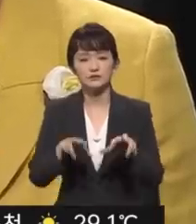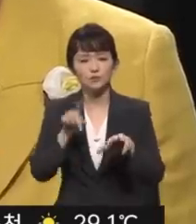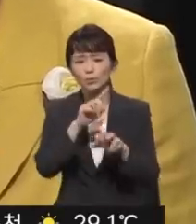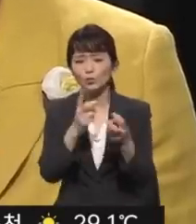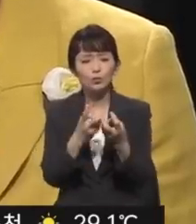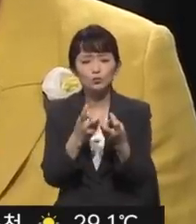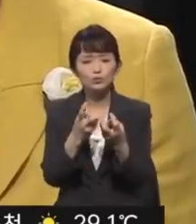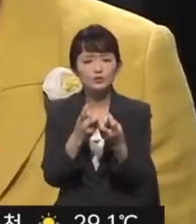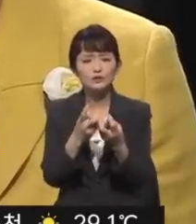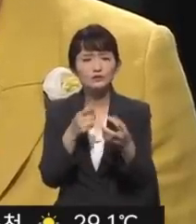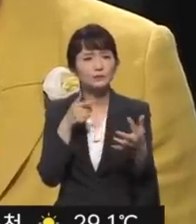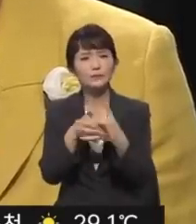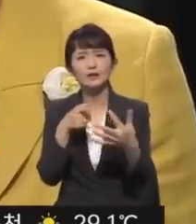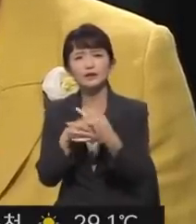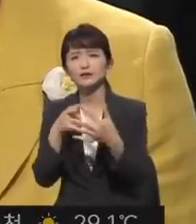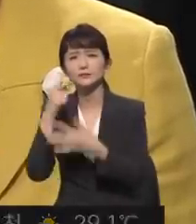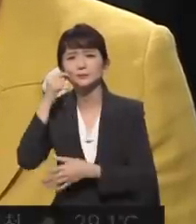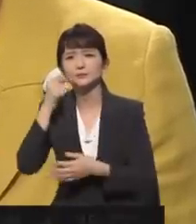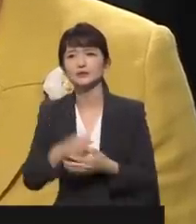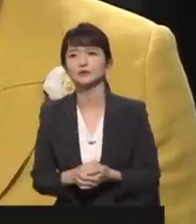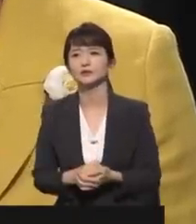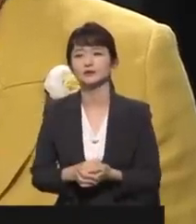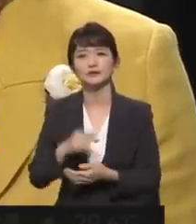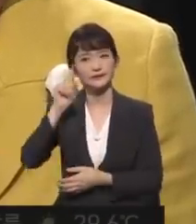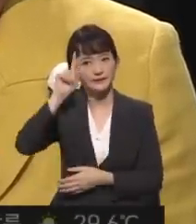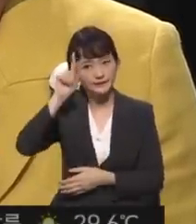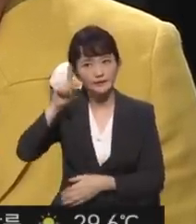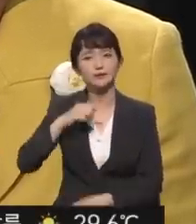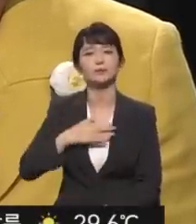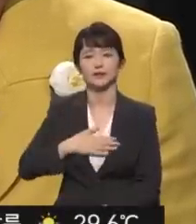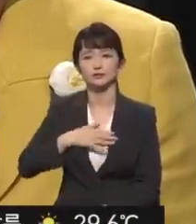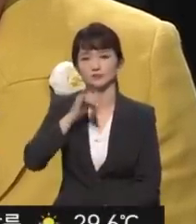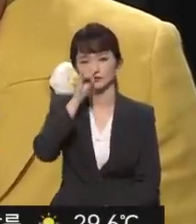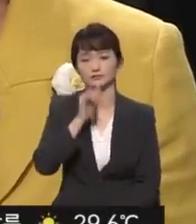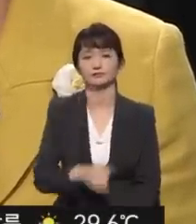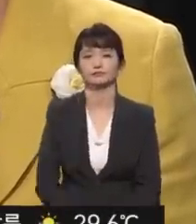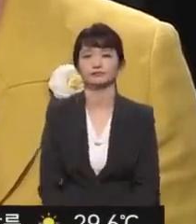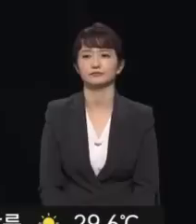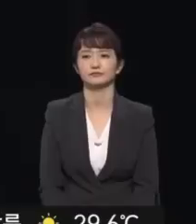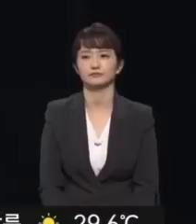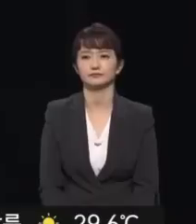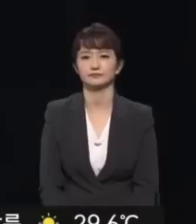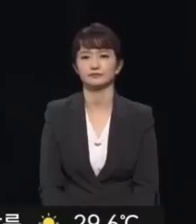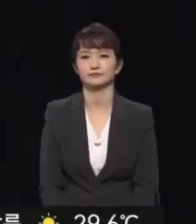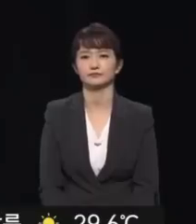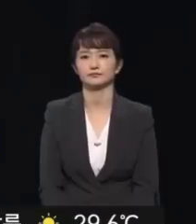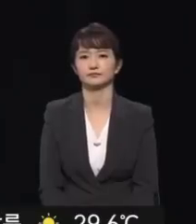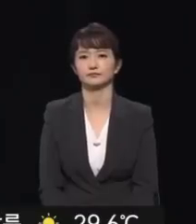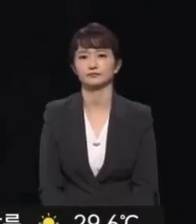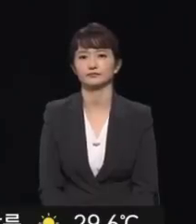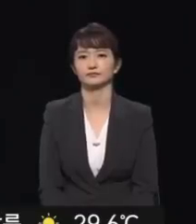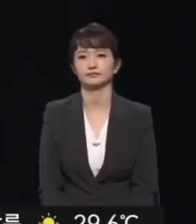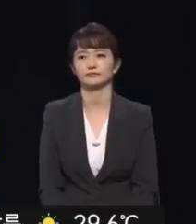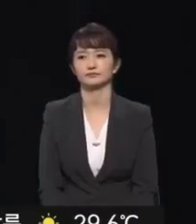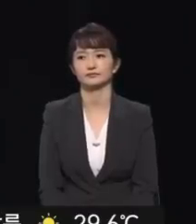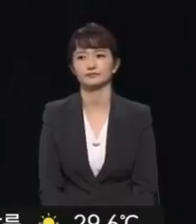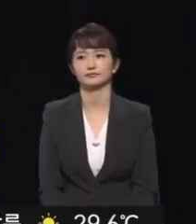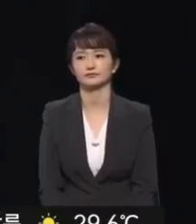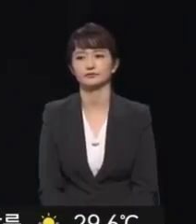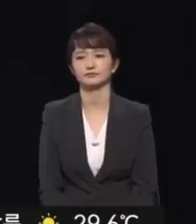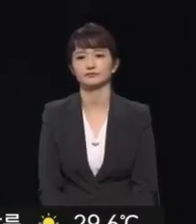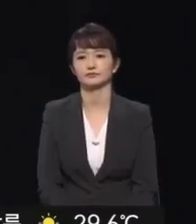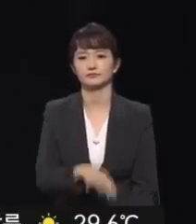없어요 근데 24 10 원 만 지나면 다 아시게 될 것 같아요 라이 겠습니다 그러면 앞세 이제 제가 윤영관